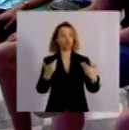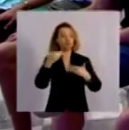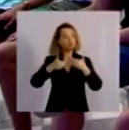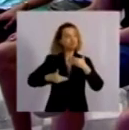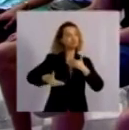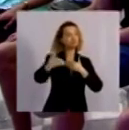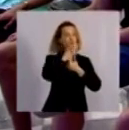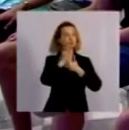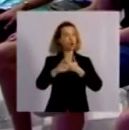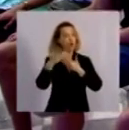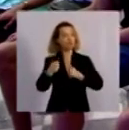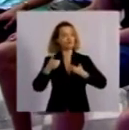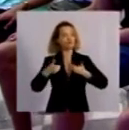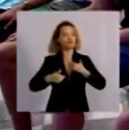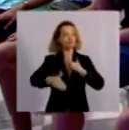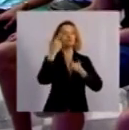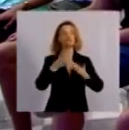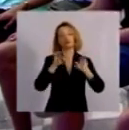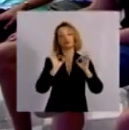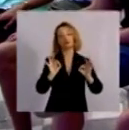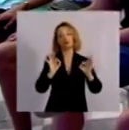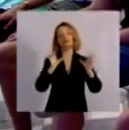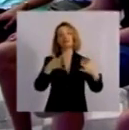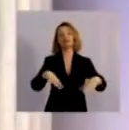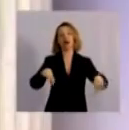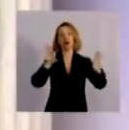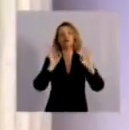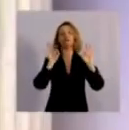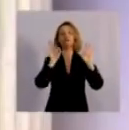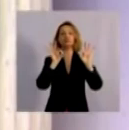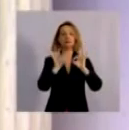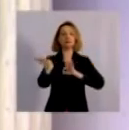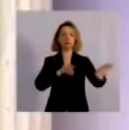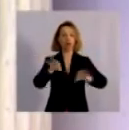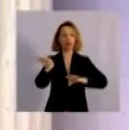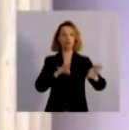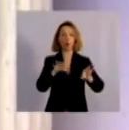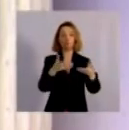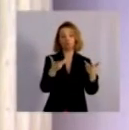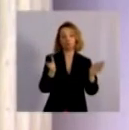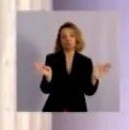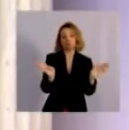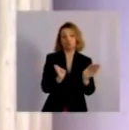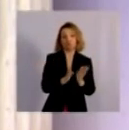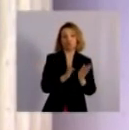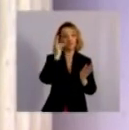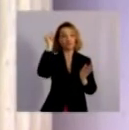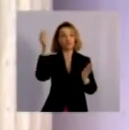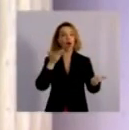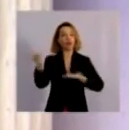ένα σχέδιο το οποίο ξεκίνησε, μια περιορισμένη ανταλλαγή φοιτητών, έγινε